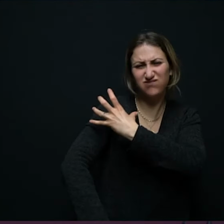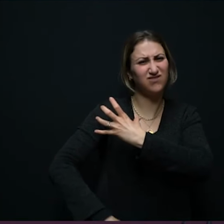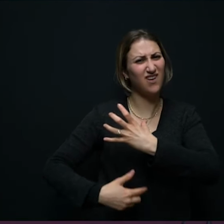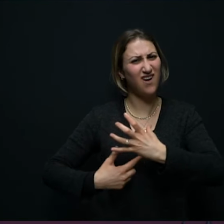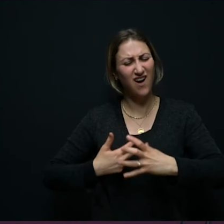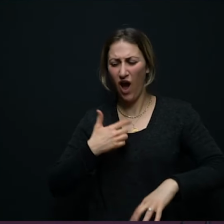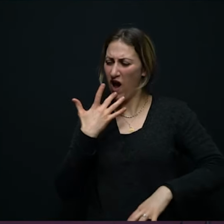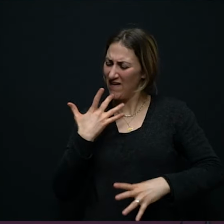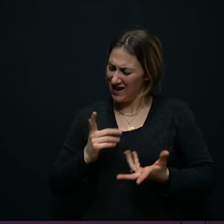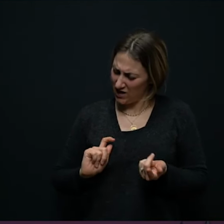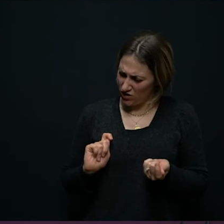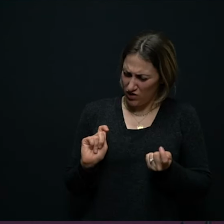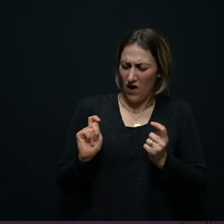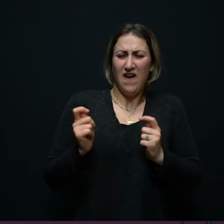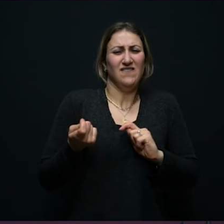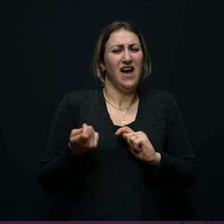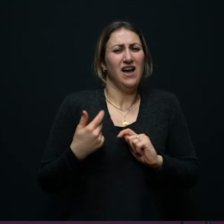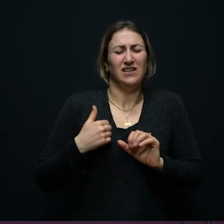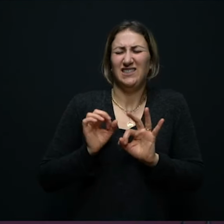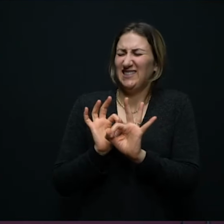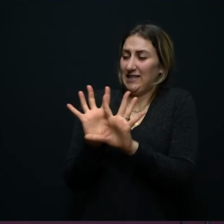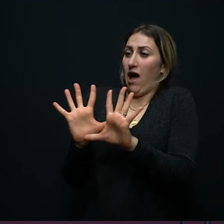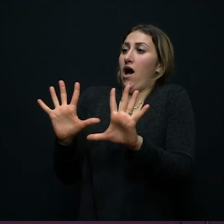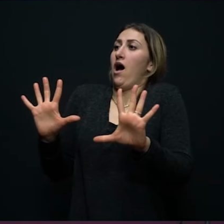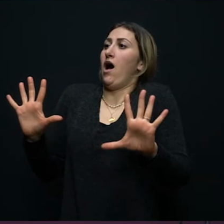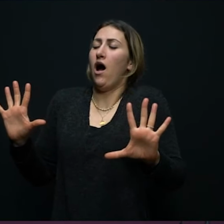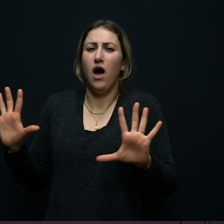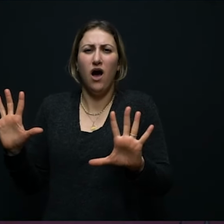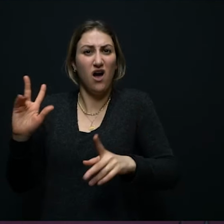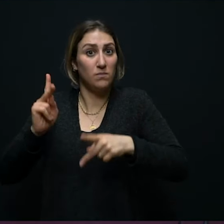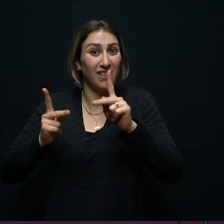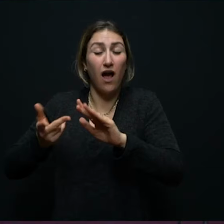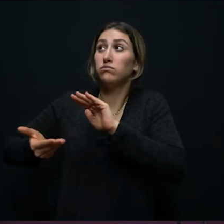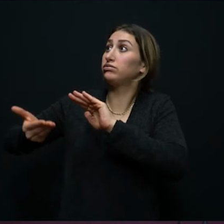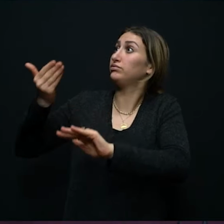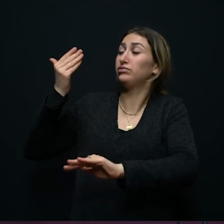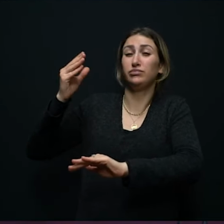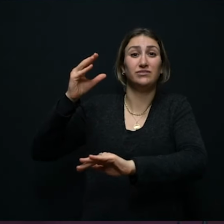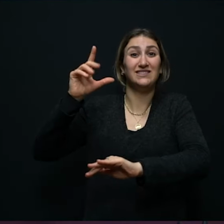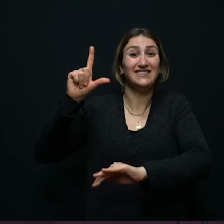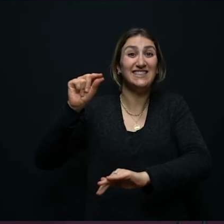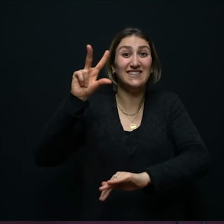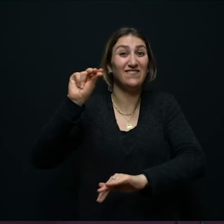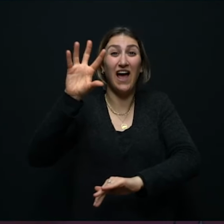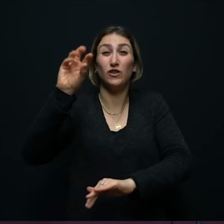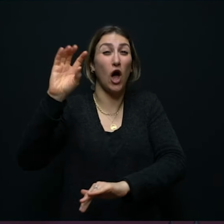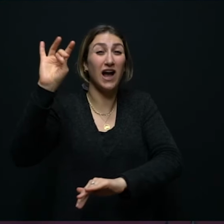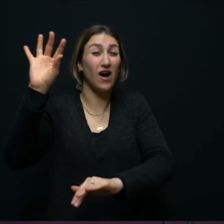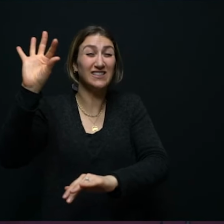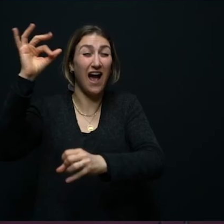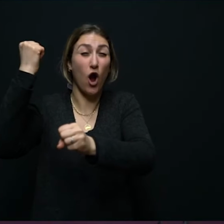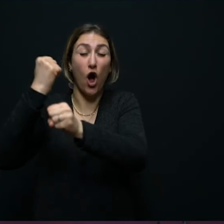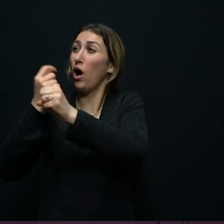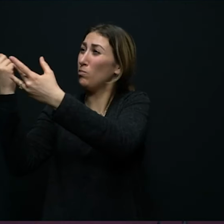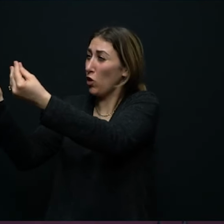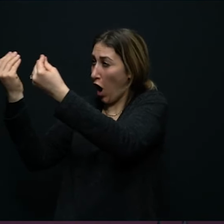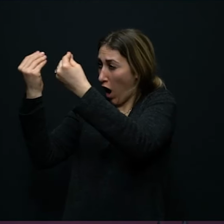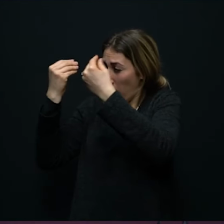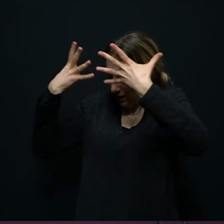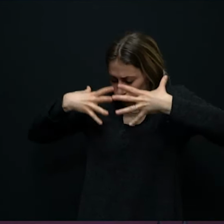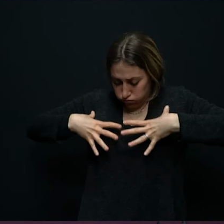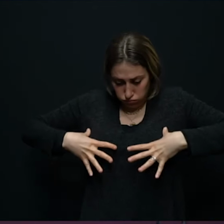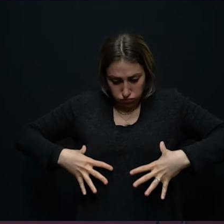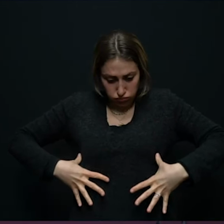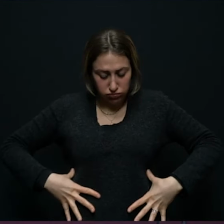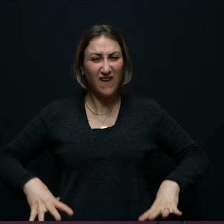ya cinq ans il ya trente ans il ya 40 ans qui est plein de tâches seniors je veux laver ce manteau dans le sang de jésus ce matin et je veux